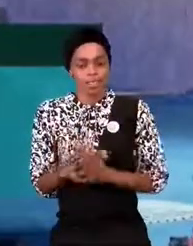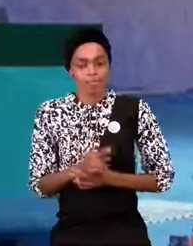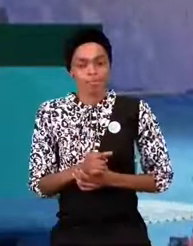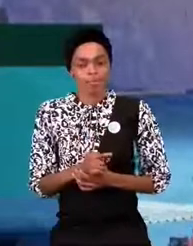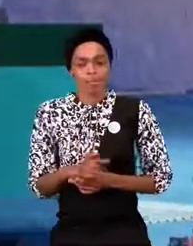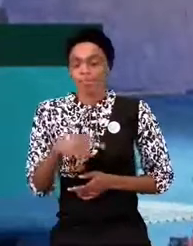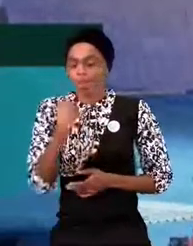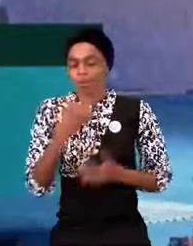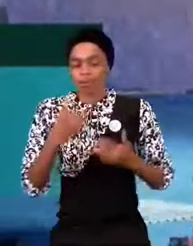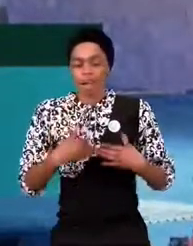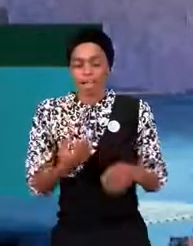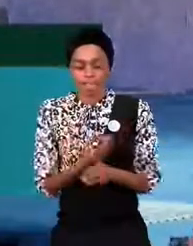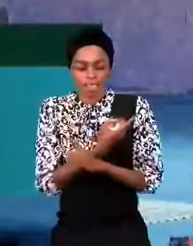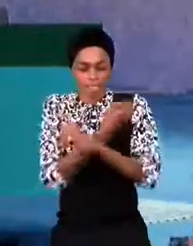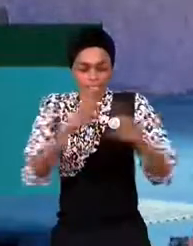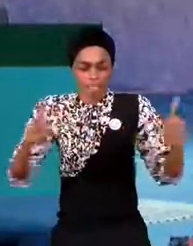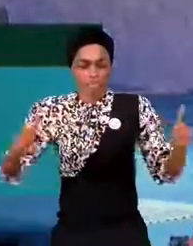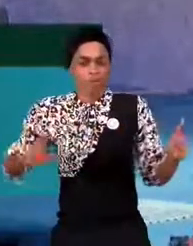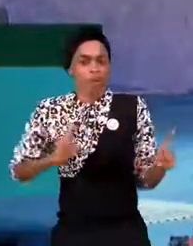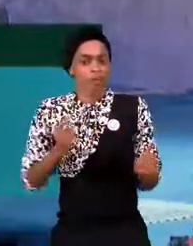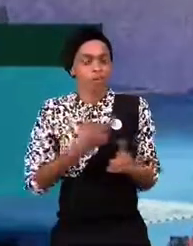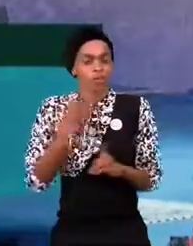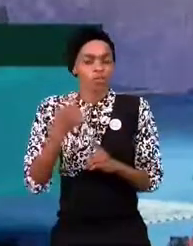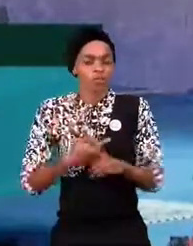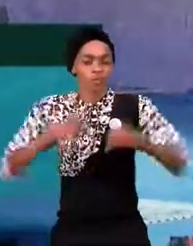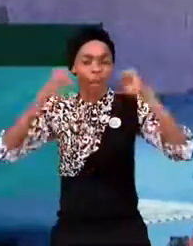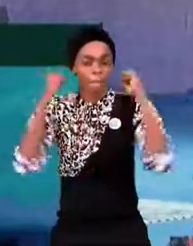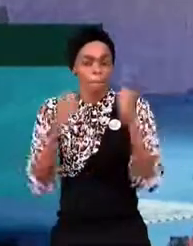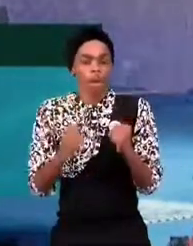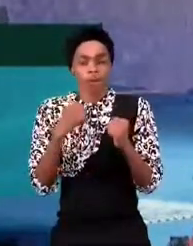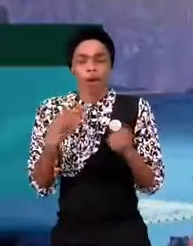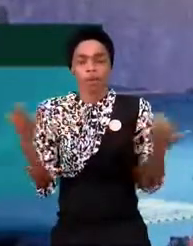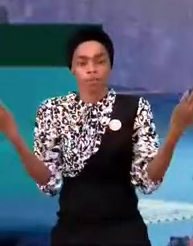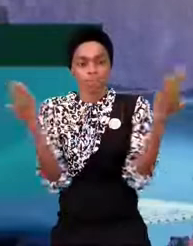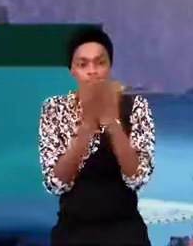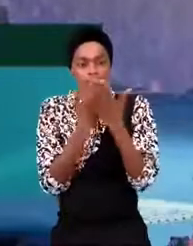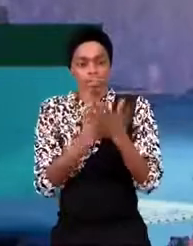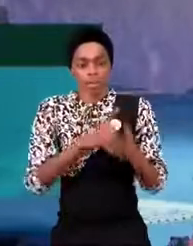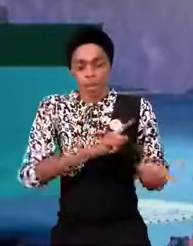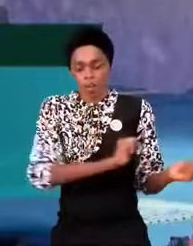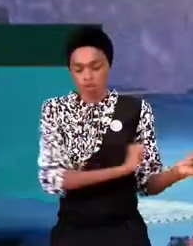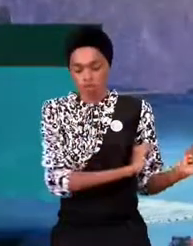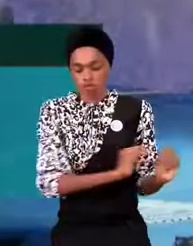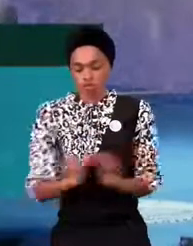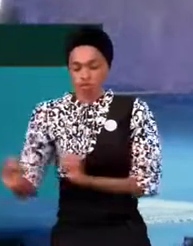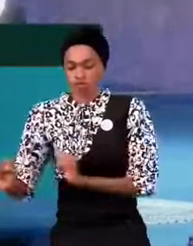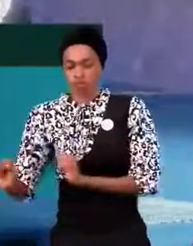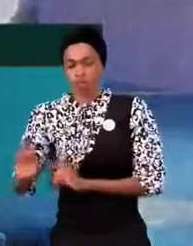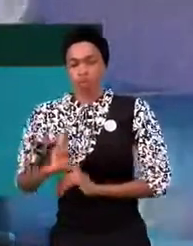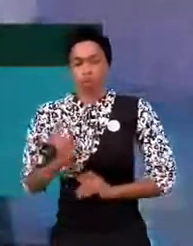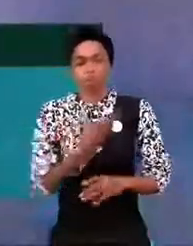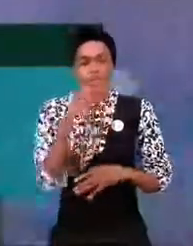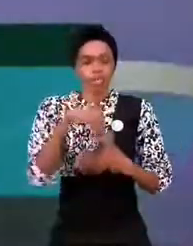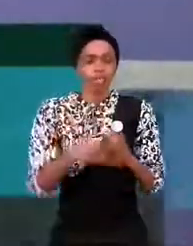Qui nous a délivrés de la puissance des ténèbres et nous a transportés dans le royaume du Fils de son amour.